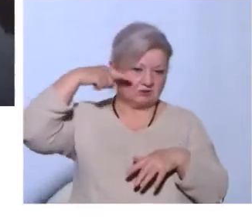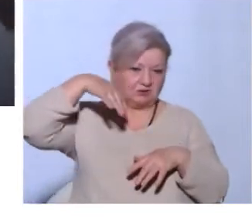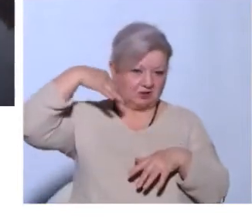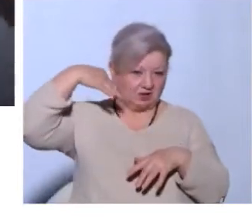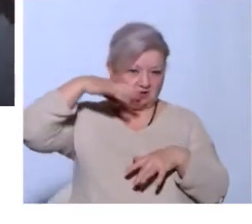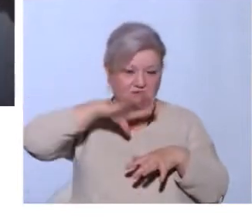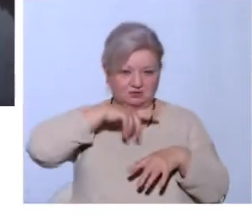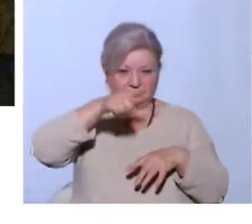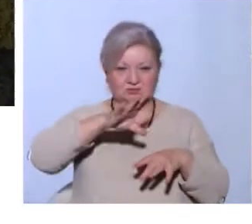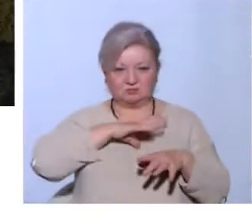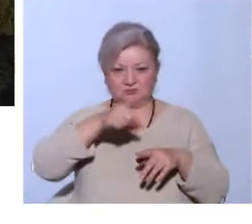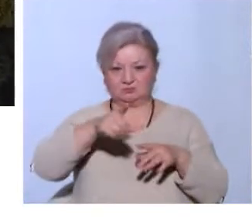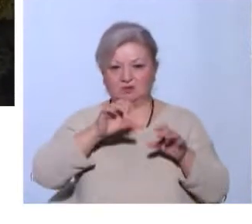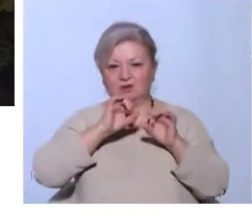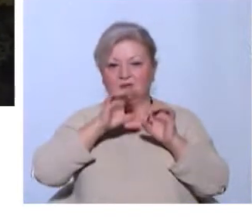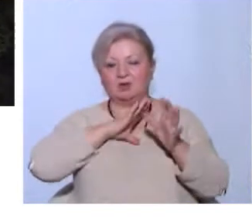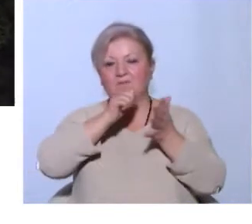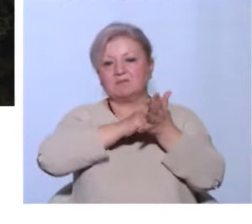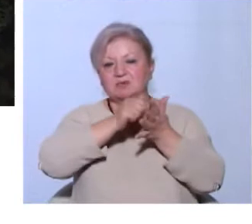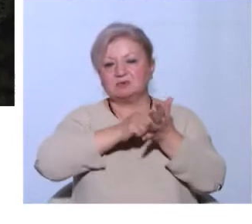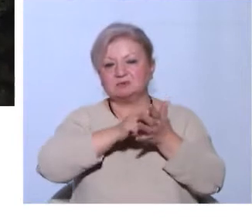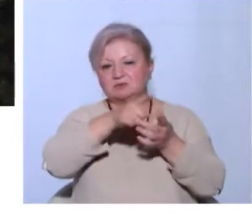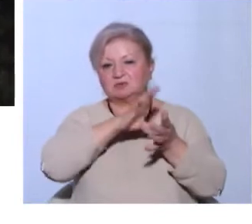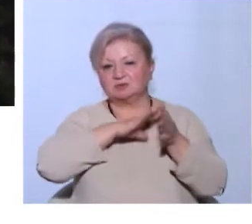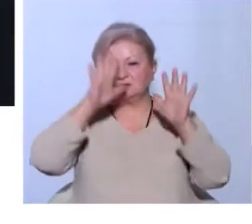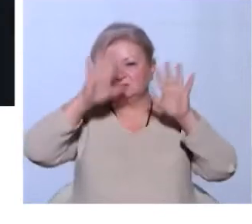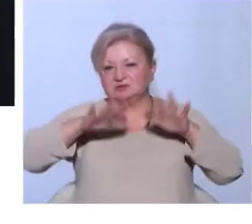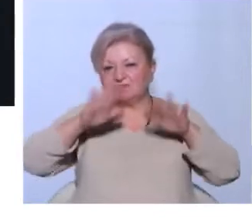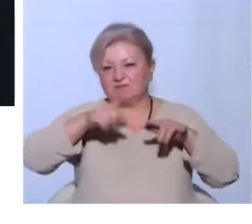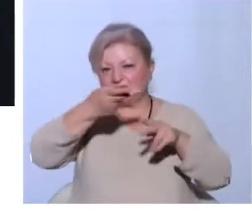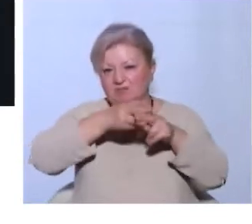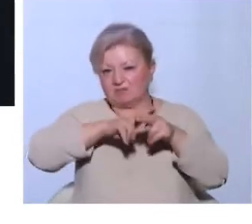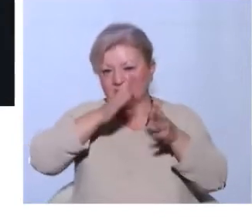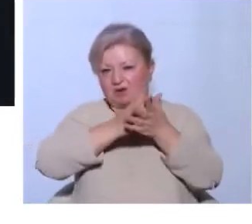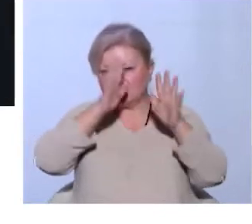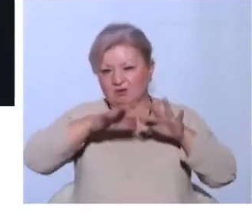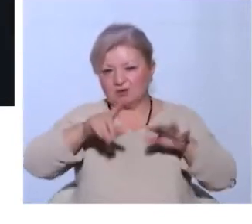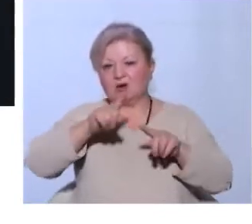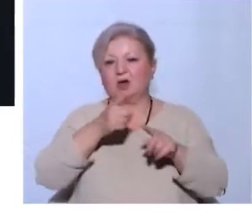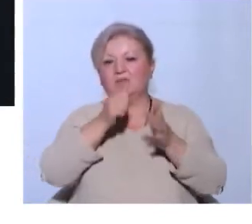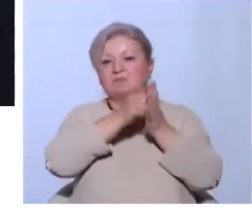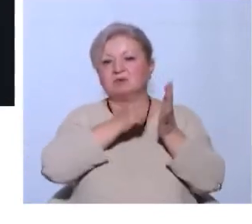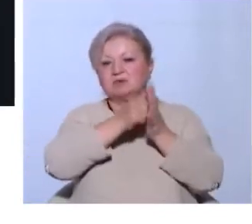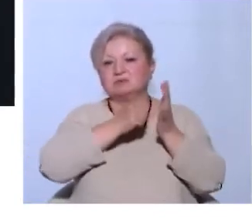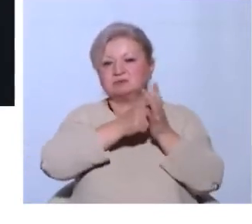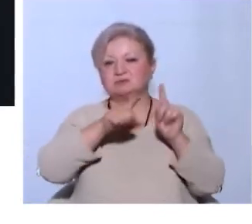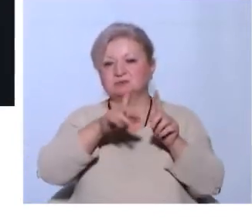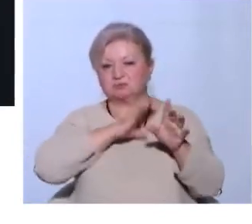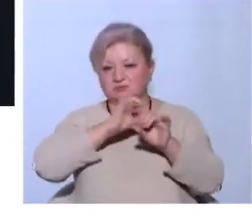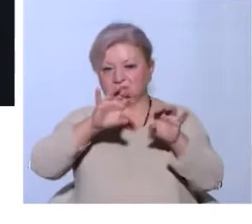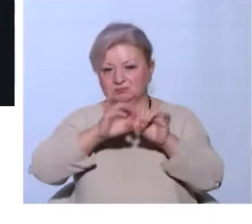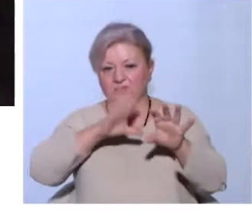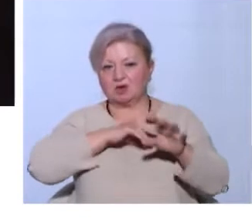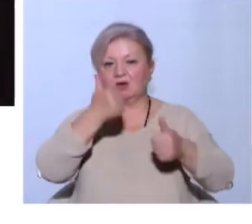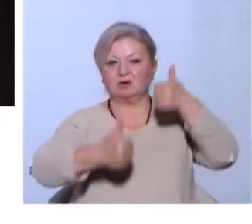იყო მთა-მტირალაზე და მიზეზი იყო ქედების meridianuli განლაგება და შევადარე